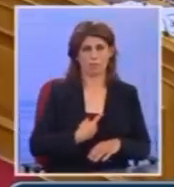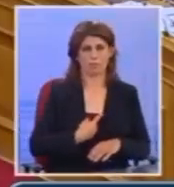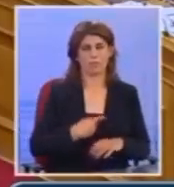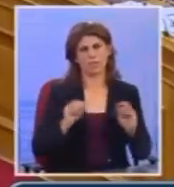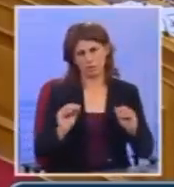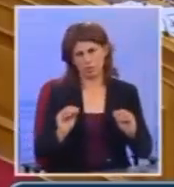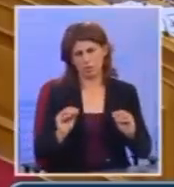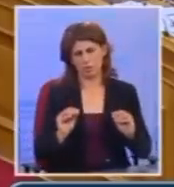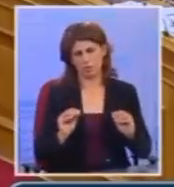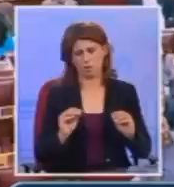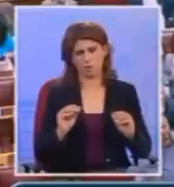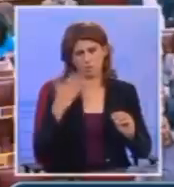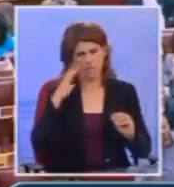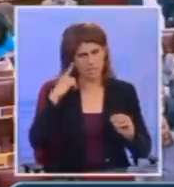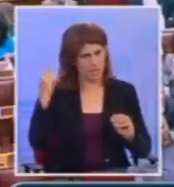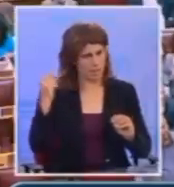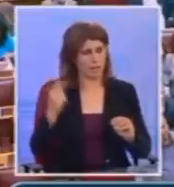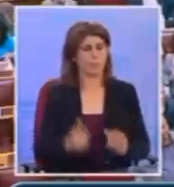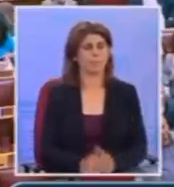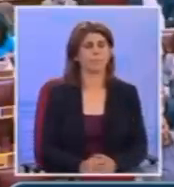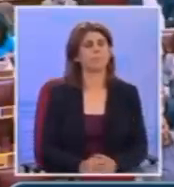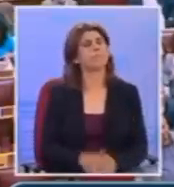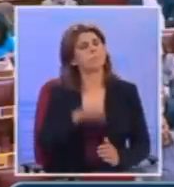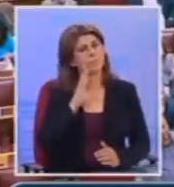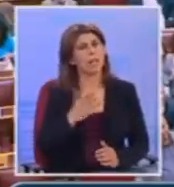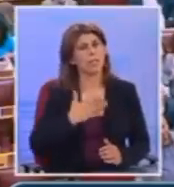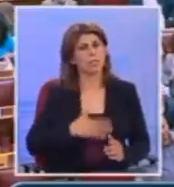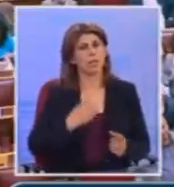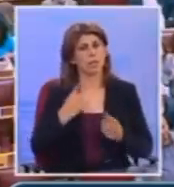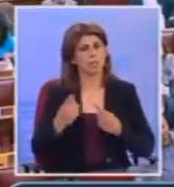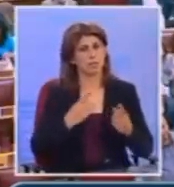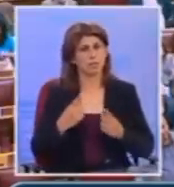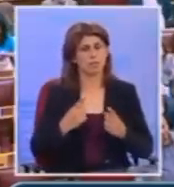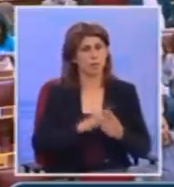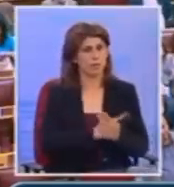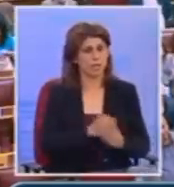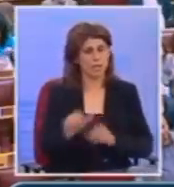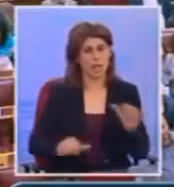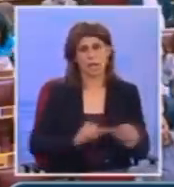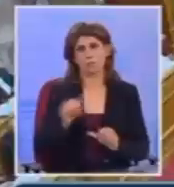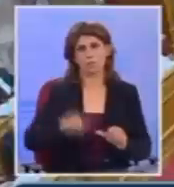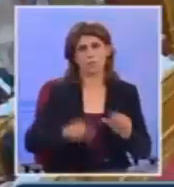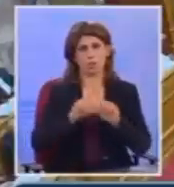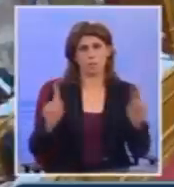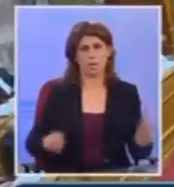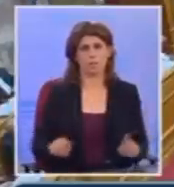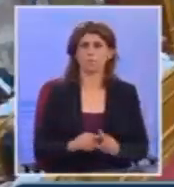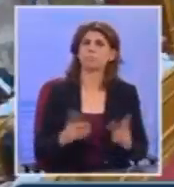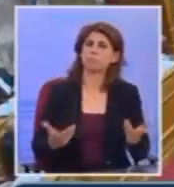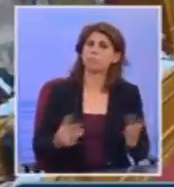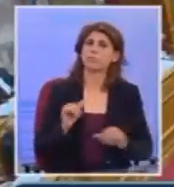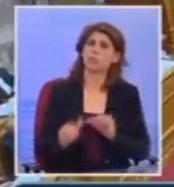Κοιτάξτε, εγώ θέλω να ειλικρινά να κουβεντιάσουμε την πιθανότητα να αλλάξουμε το σημερινό πλαίσιο. Να το